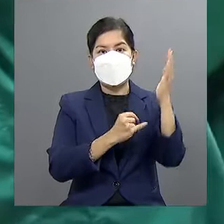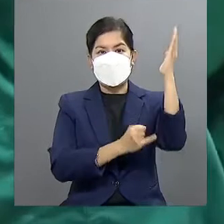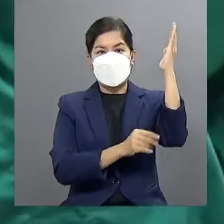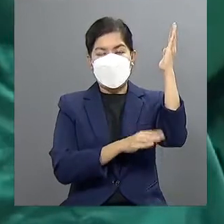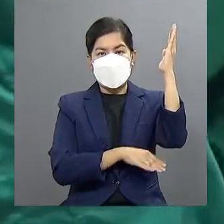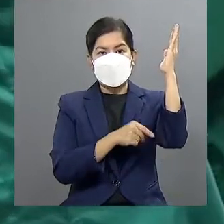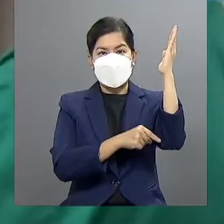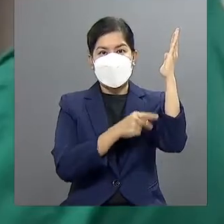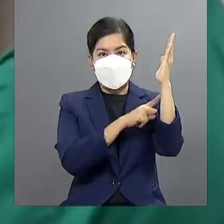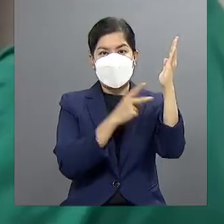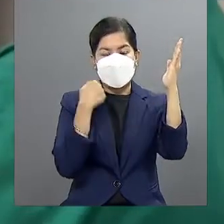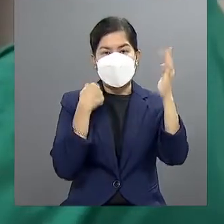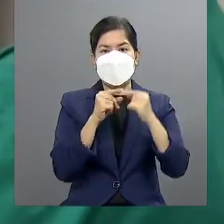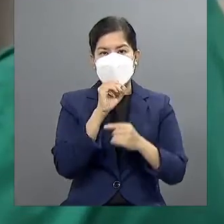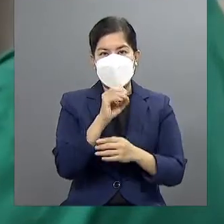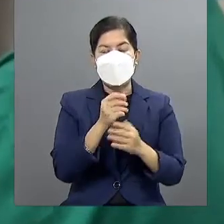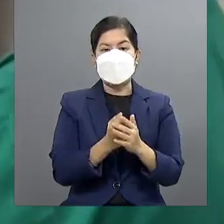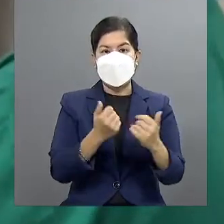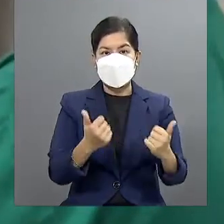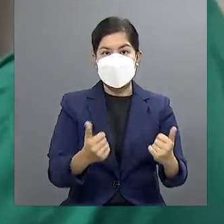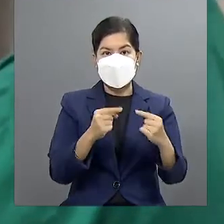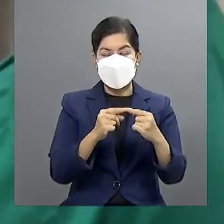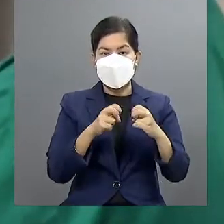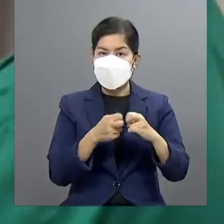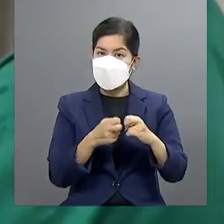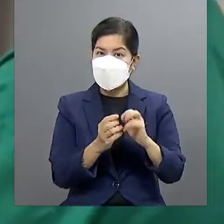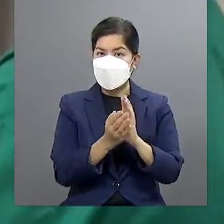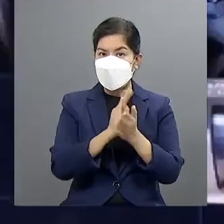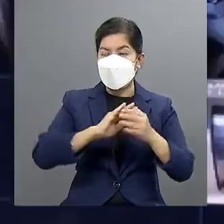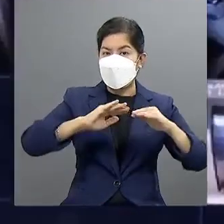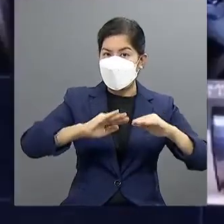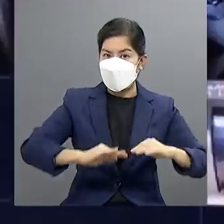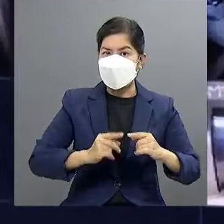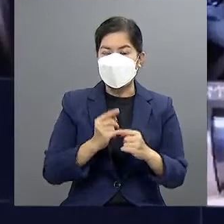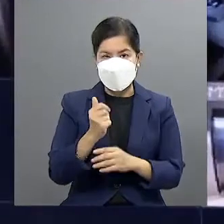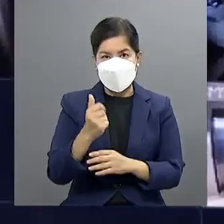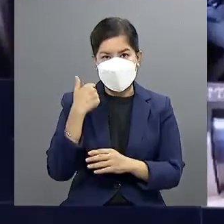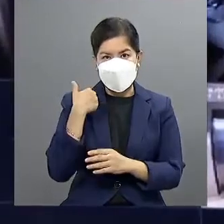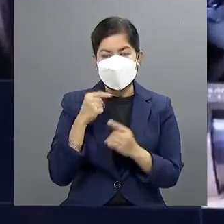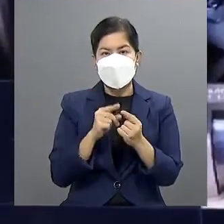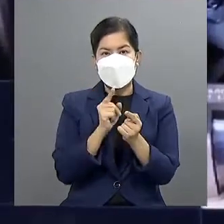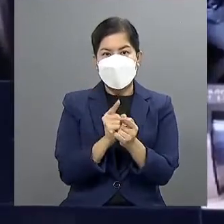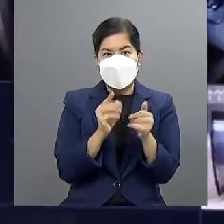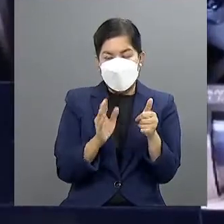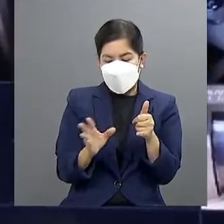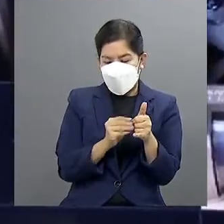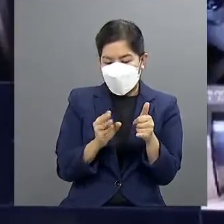การณ์ในพื้นที่ค่ะสถานการณ์คลี่คลายในทิศทางที่ดีขึ้นหลังจากพบผู้ติดเชื้อลดลงเฉลี่ยวัน